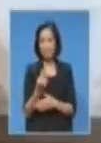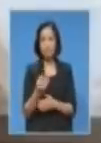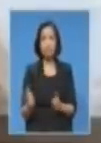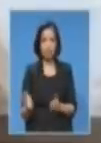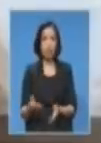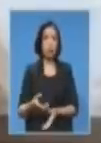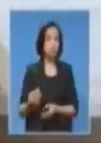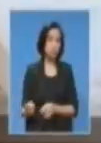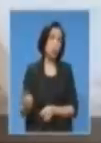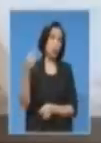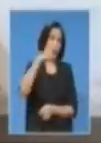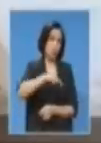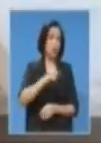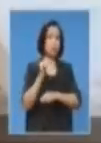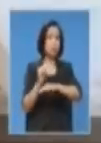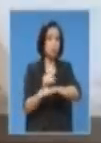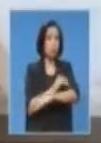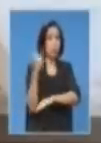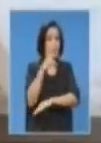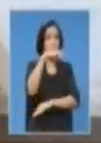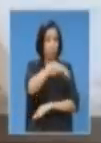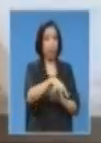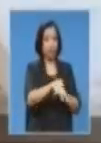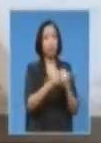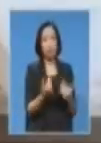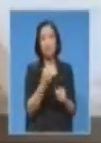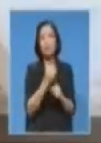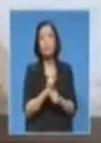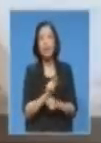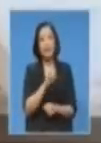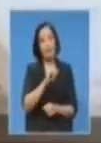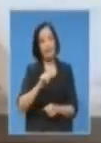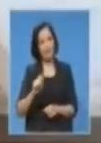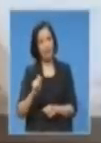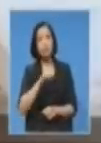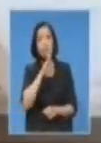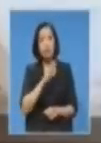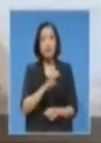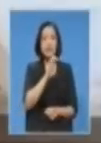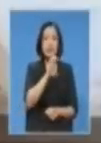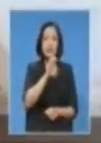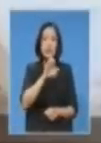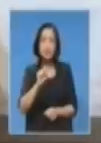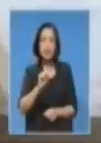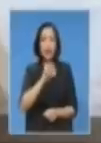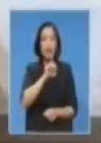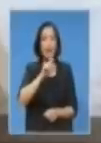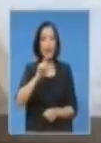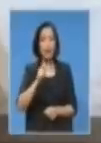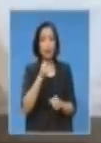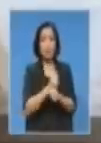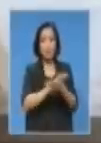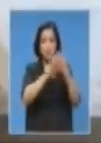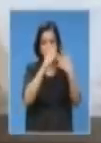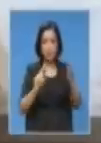ภูมินั้นขณะนี้ยังอยู่ในเรื่องของการทํา EHIA ถ้าทํา EHIA เสร็จนะครับก็จะสามาร